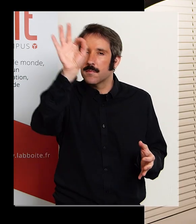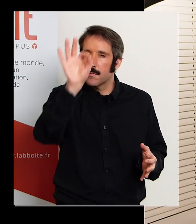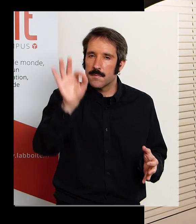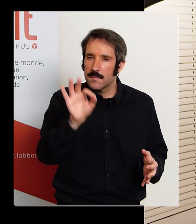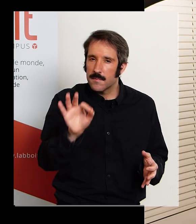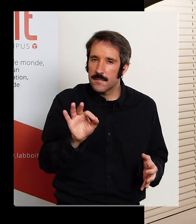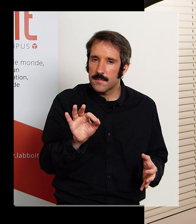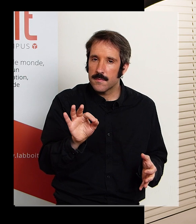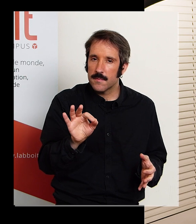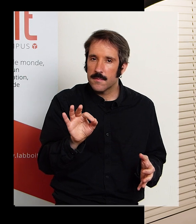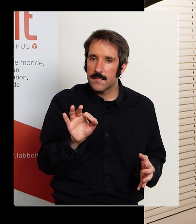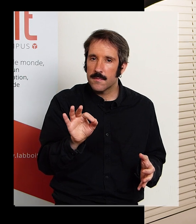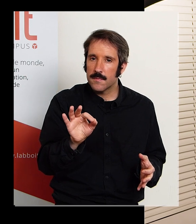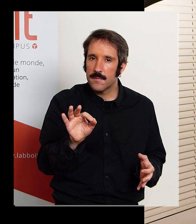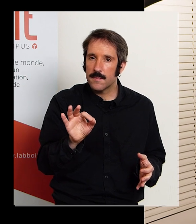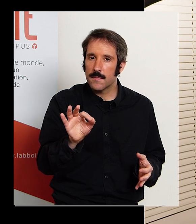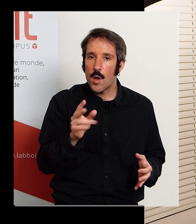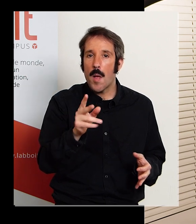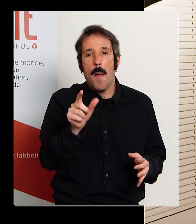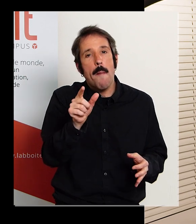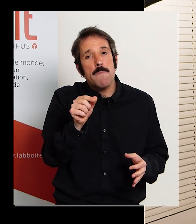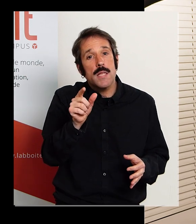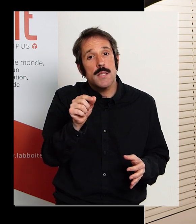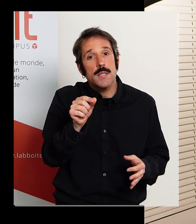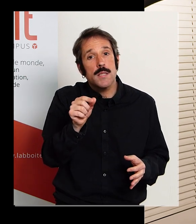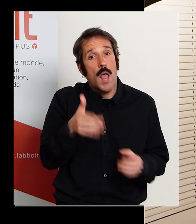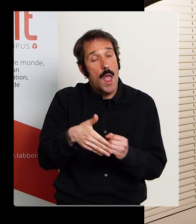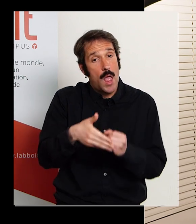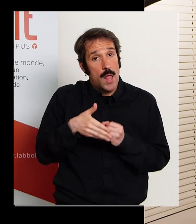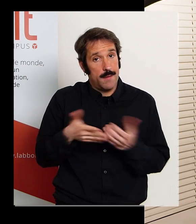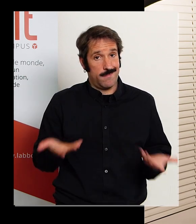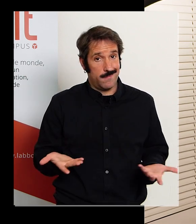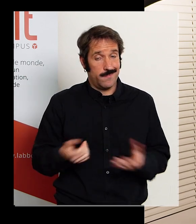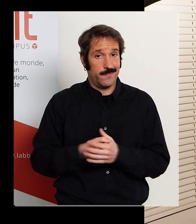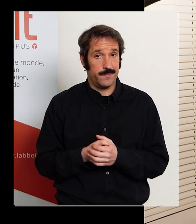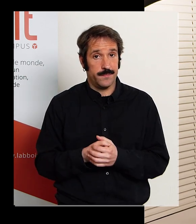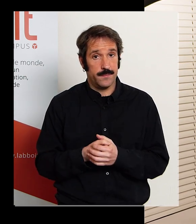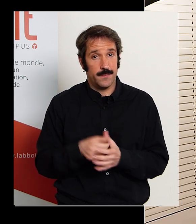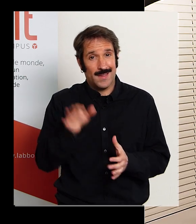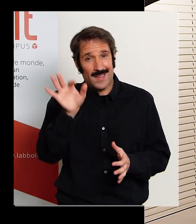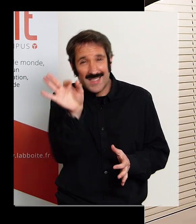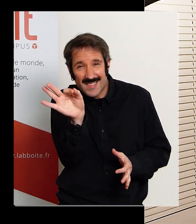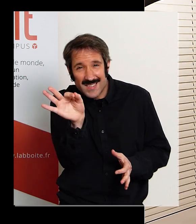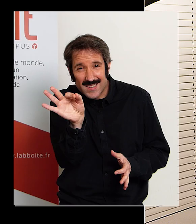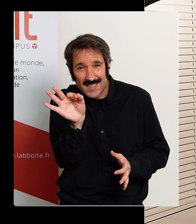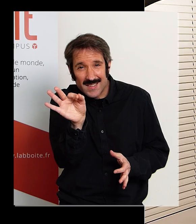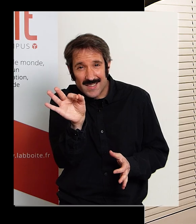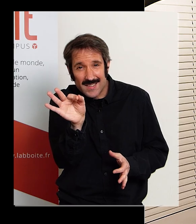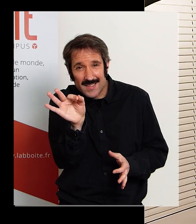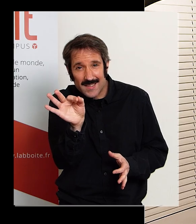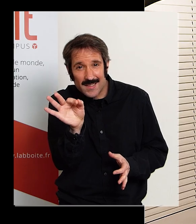Ensuite, nous descendons, nous prenons une pince qui va nous aider à mettre le